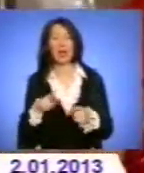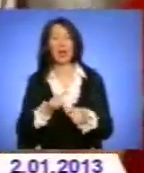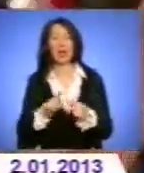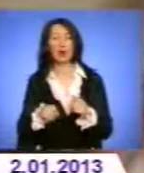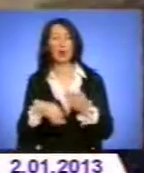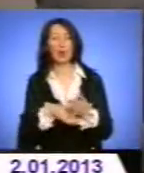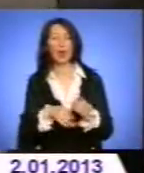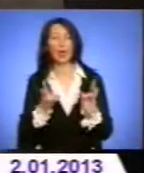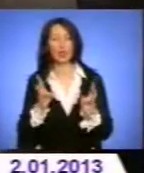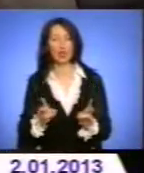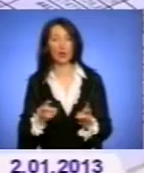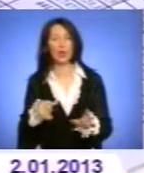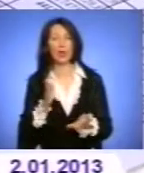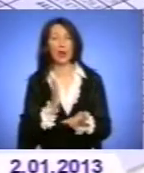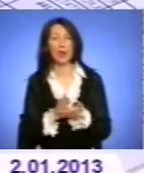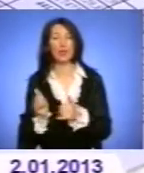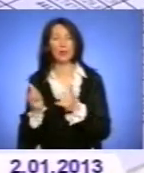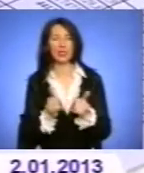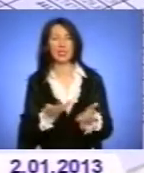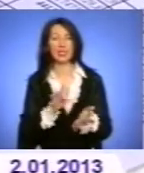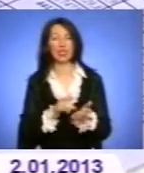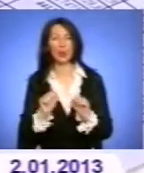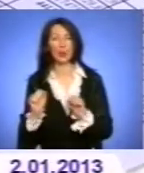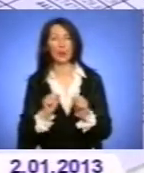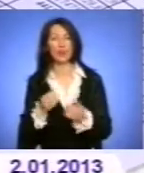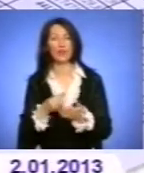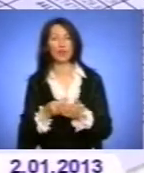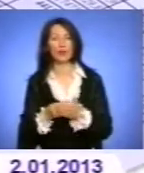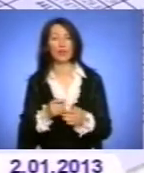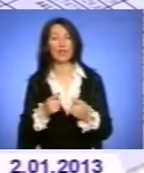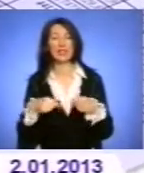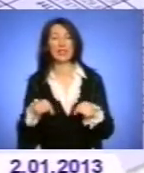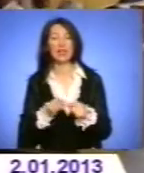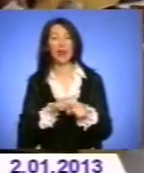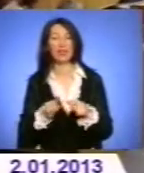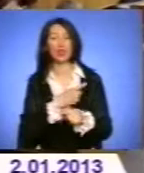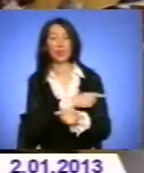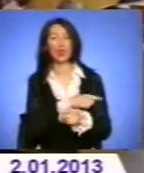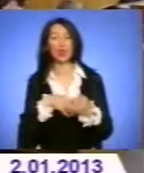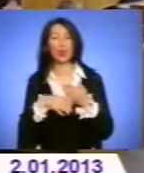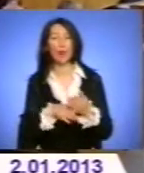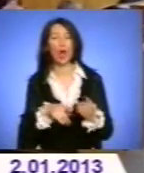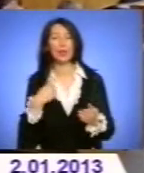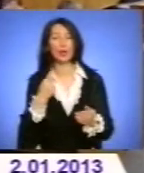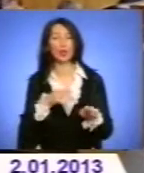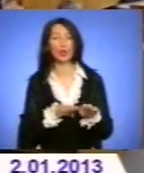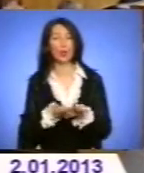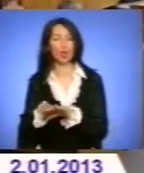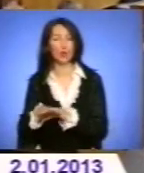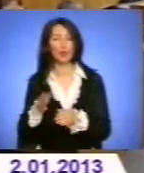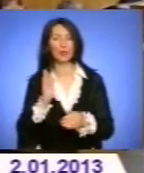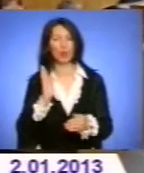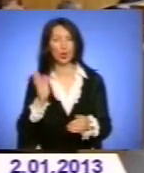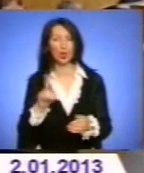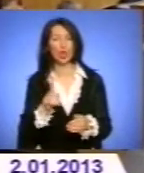забезпечити централізацію управління і фінансування системи екстреної медичної допомоги на обласному рівні. Прогнозується,